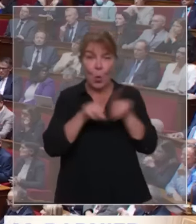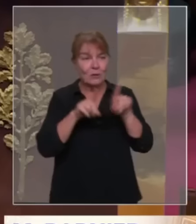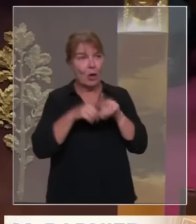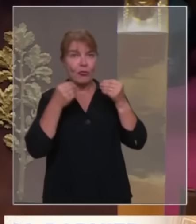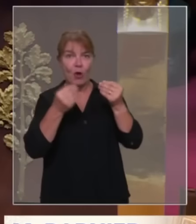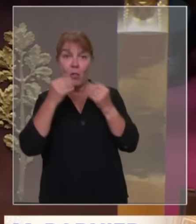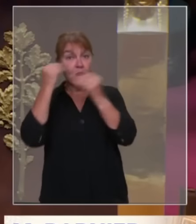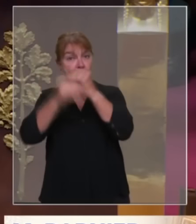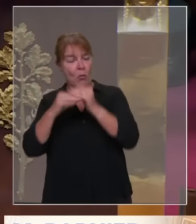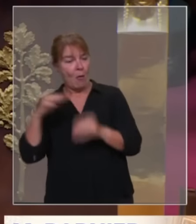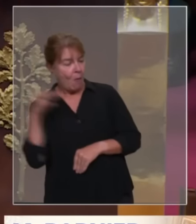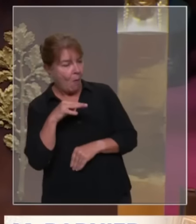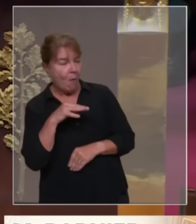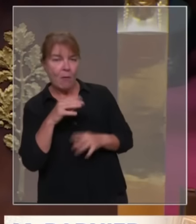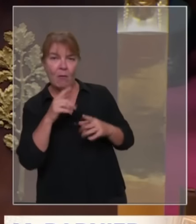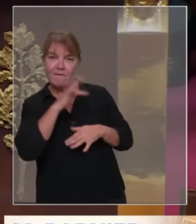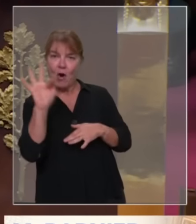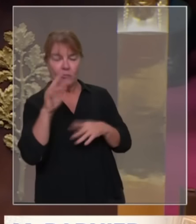le monde.